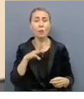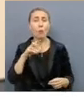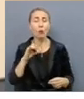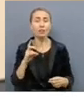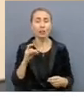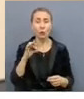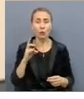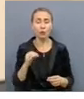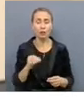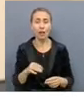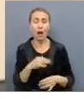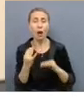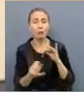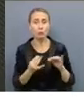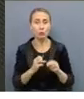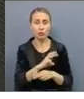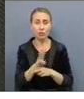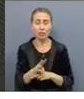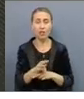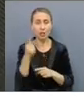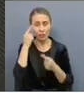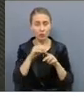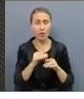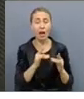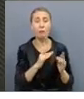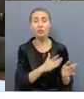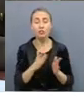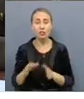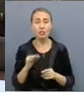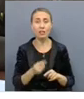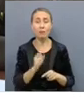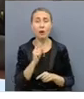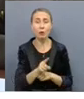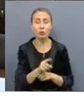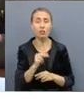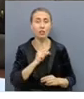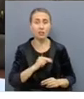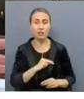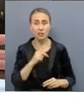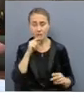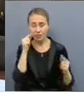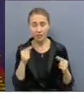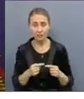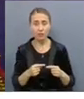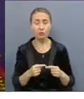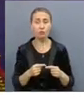Кулмухамед поручил обсудить оснащение института и общежития. В ближайшее время дал поручение разработать соответствующие